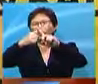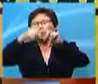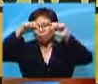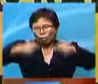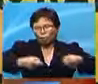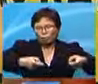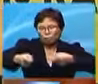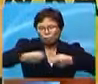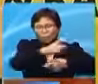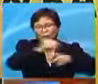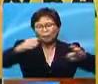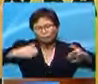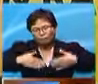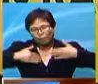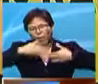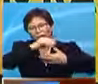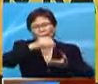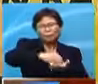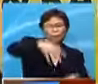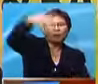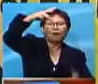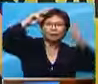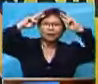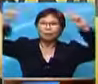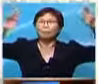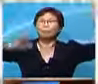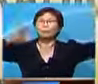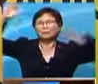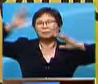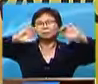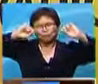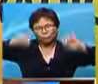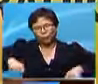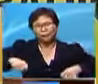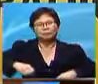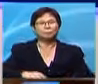membahagiakan memakmurkan keamanan negara